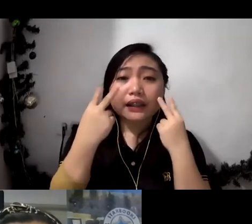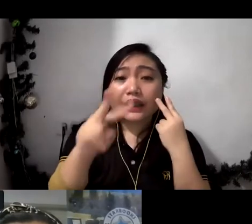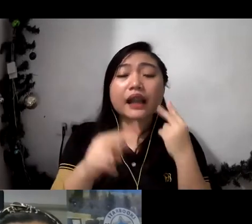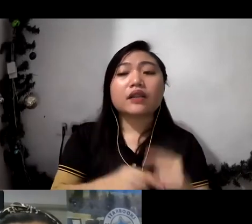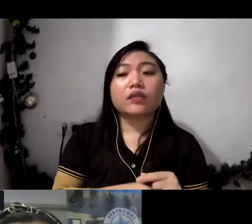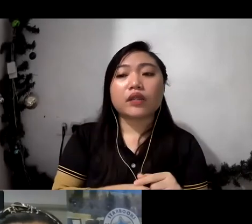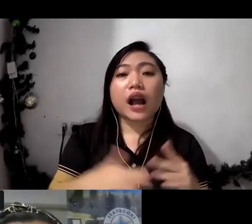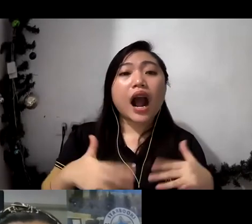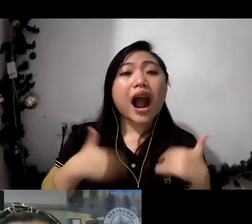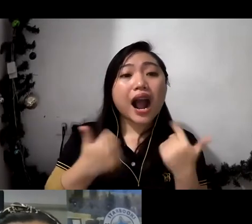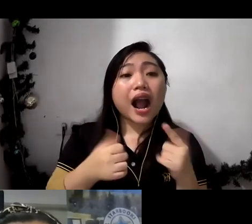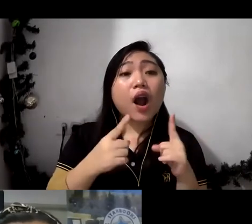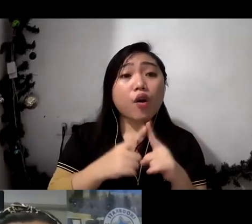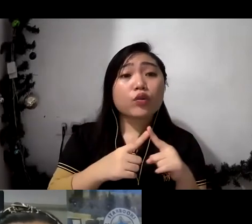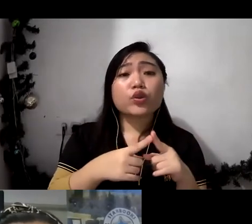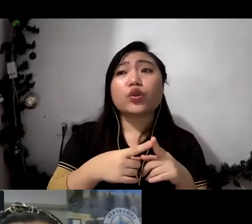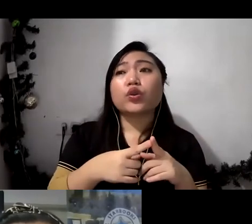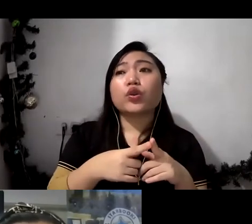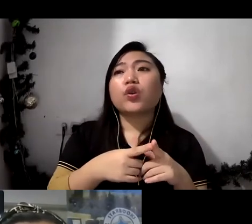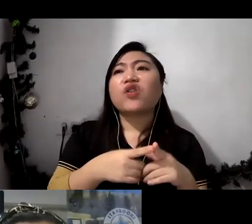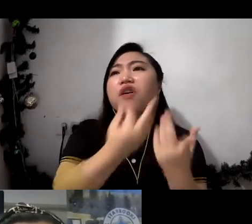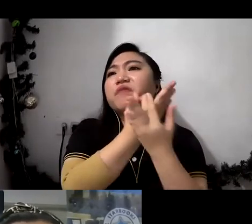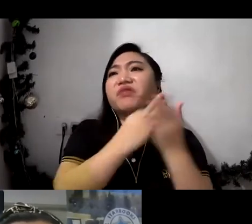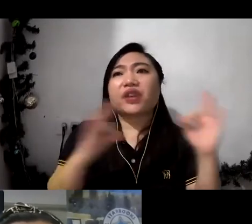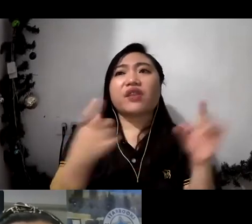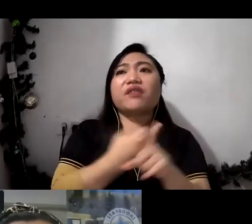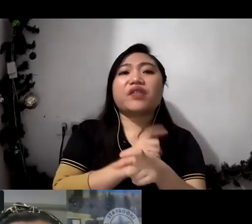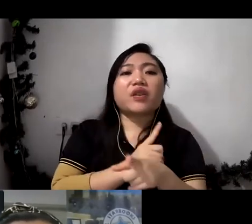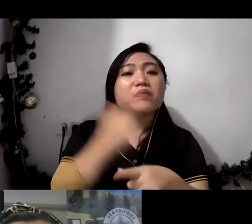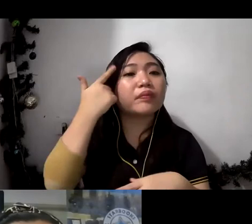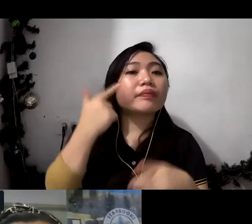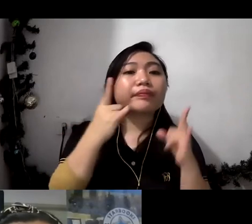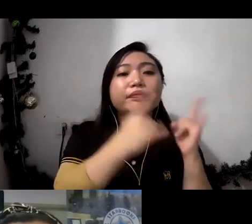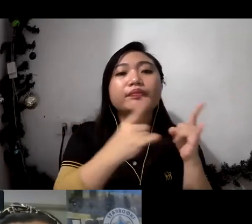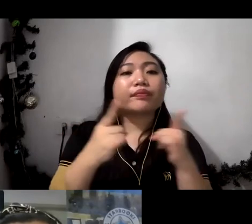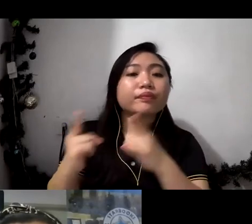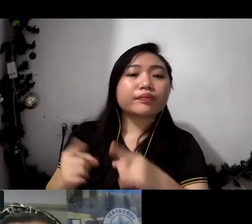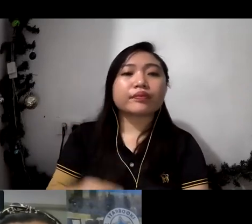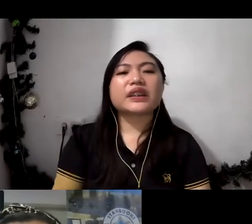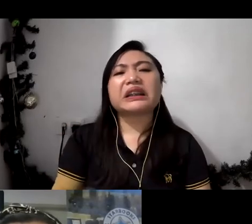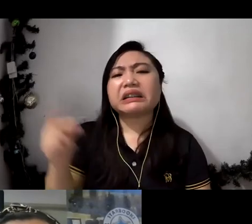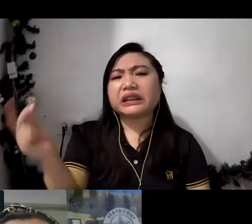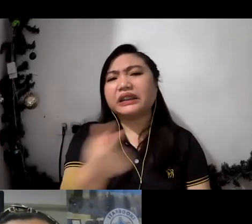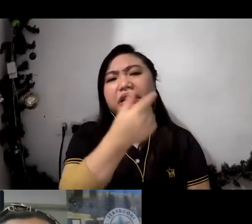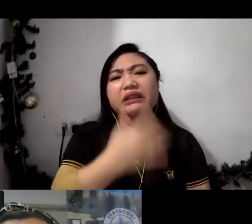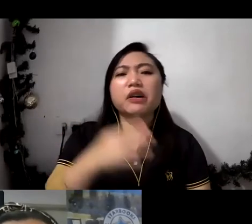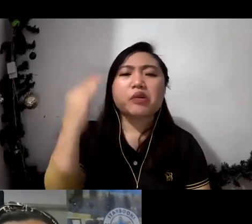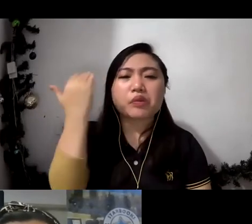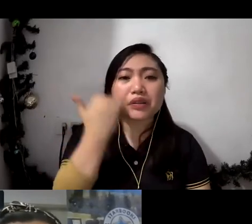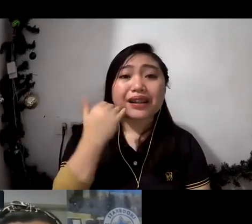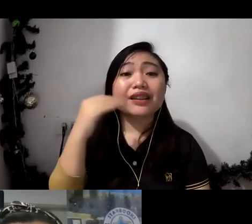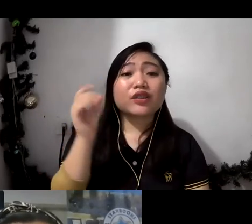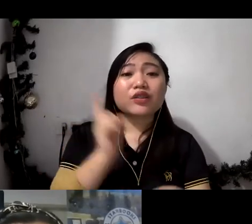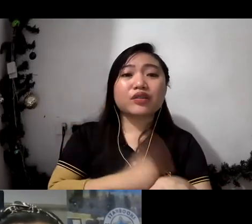po makawala din sa gender bullying ang mga kalalakihan. So sayang kulang yung oras natin, ano, pero maraming examples